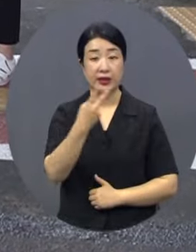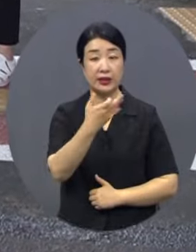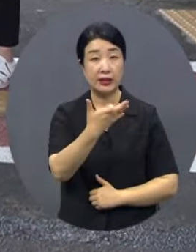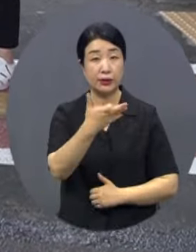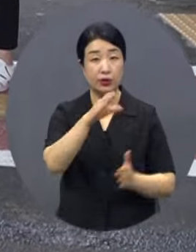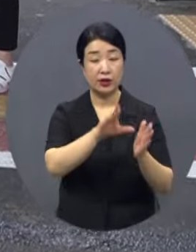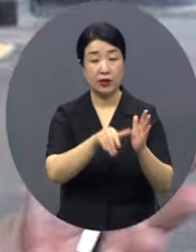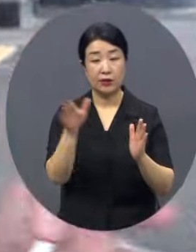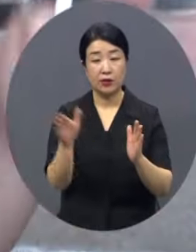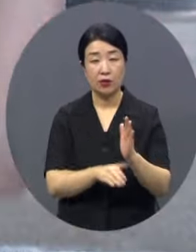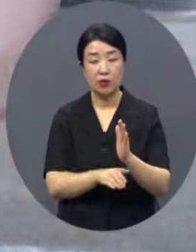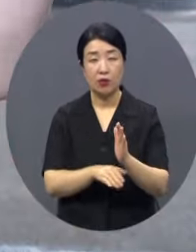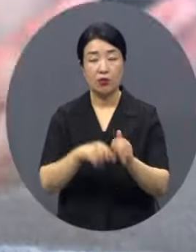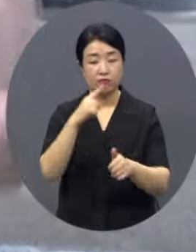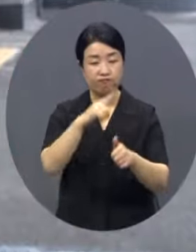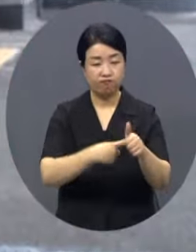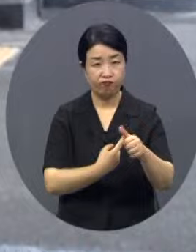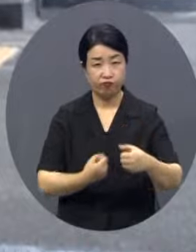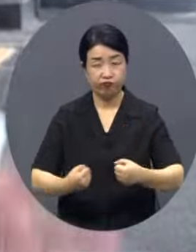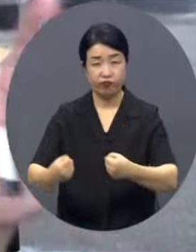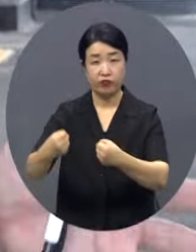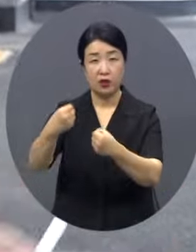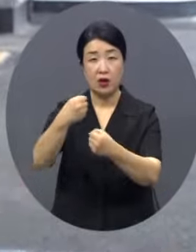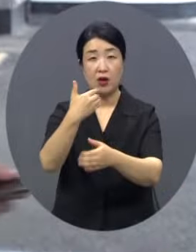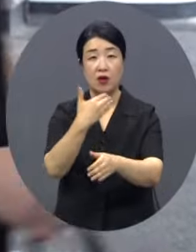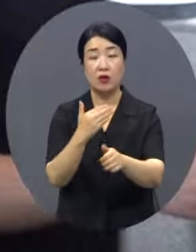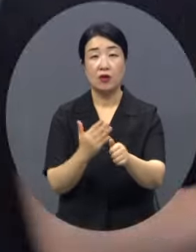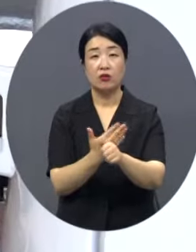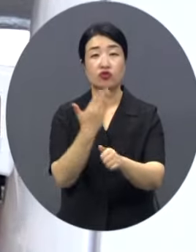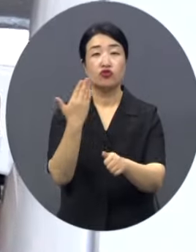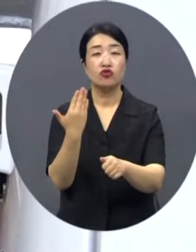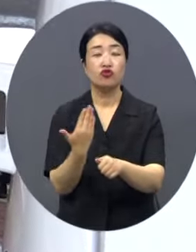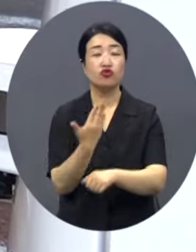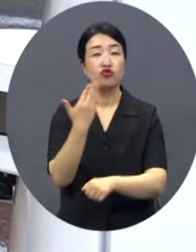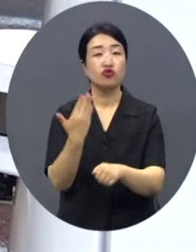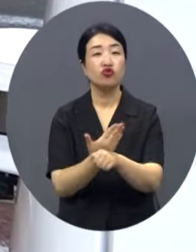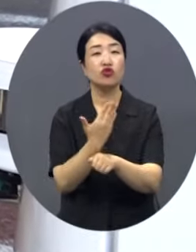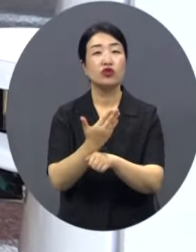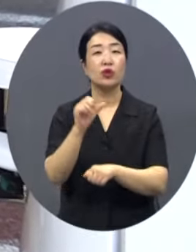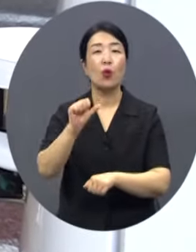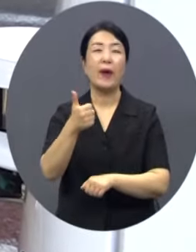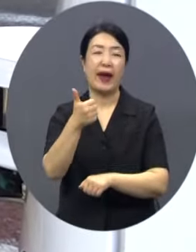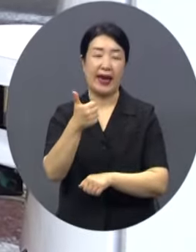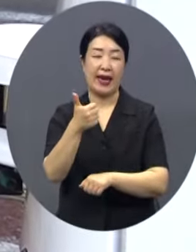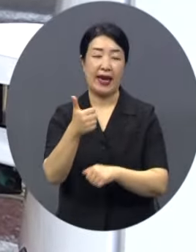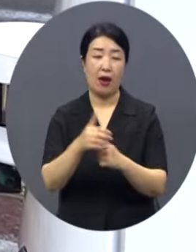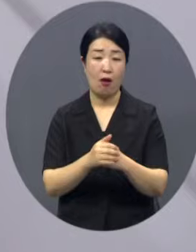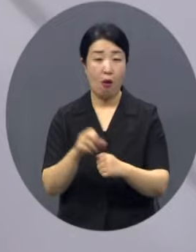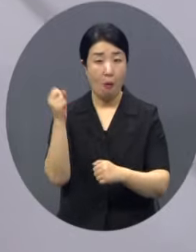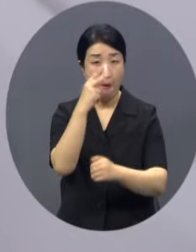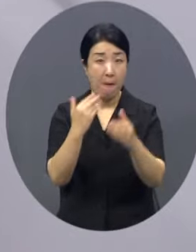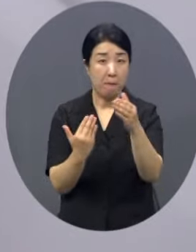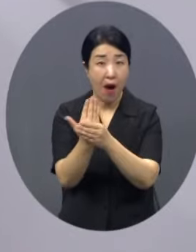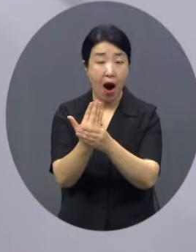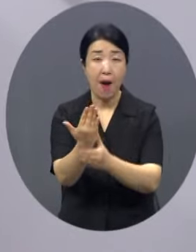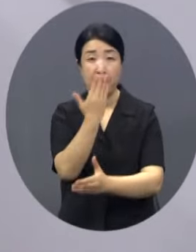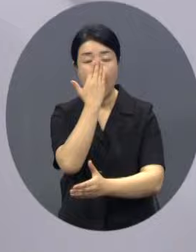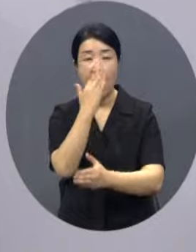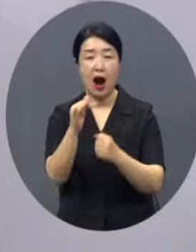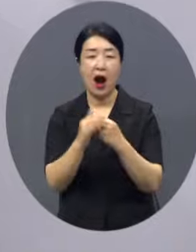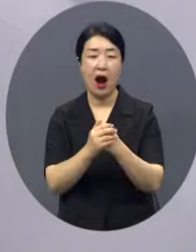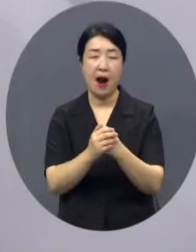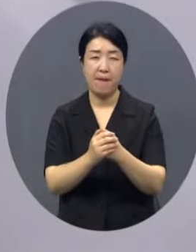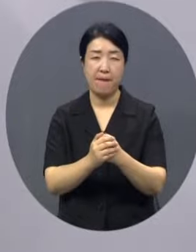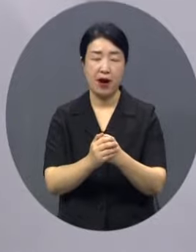2019년부터 누적된 순수 자율주행 시간은 9,500시간. 돌발 상황에 대비해 안전성을 확보하기 위한